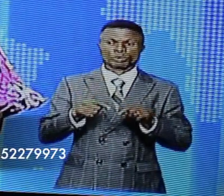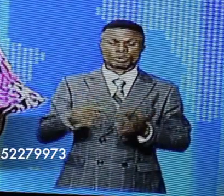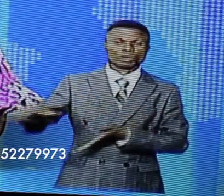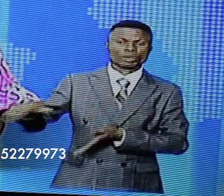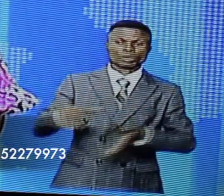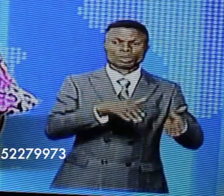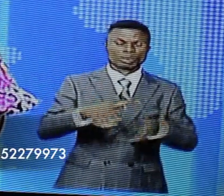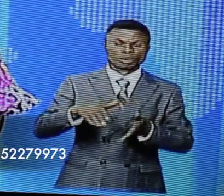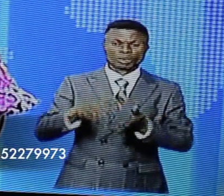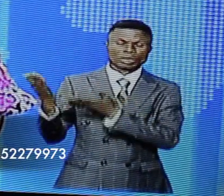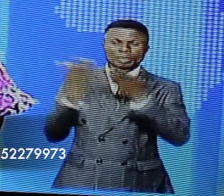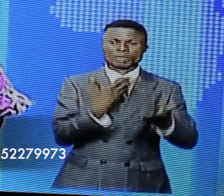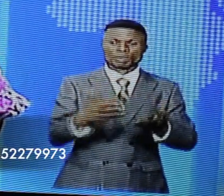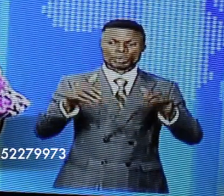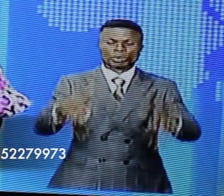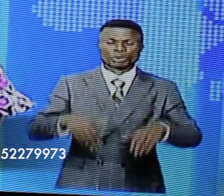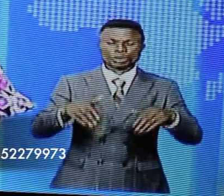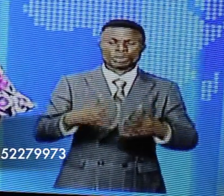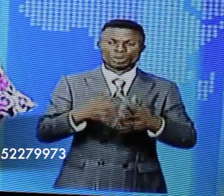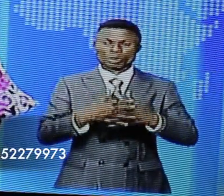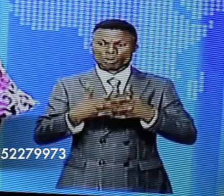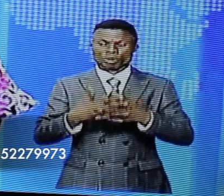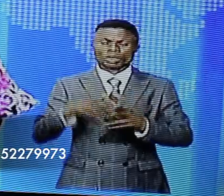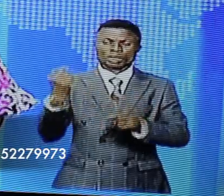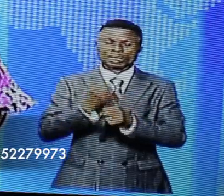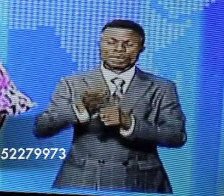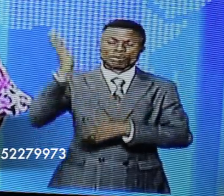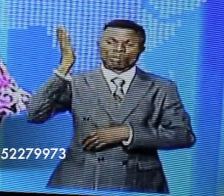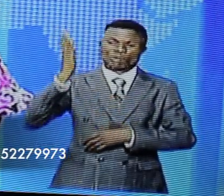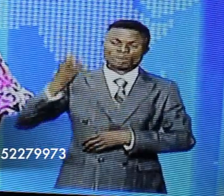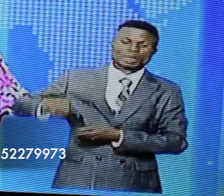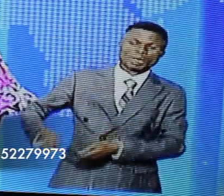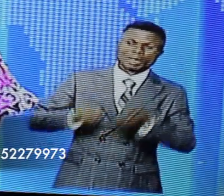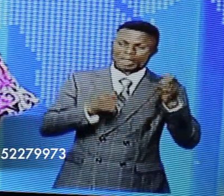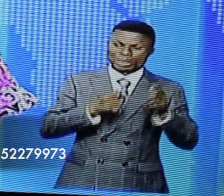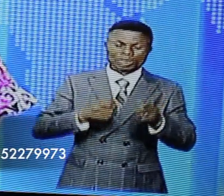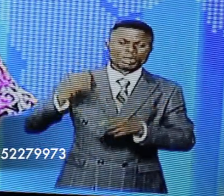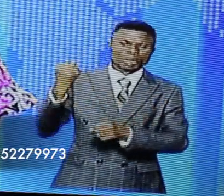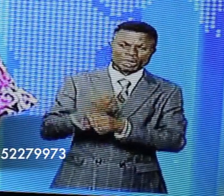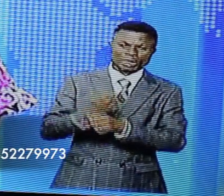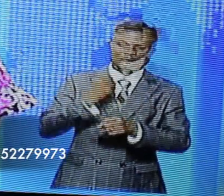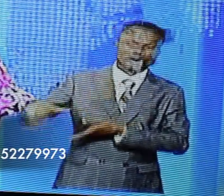routes de desserte agricole, des matériels des cantonniers destinés justement à l'entretien